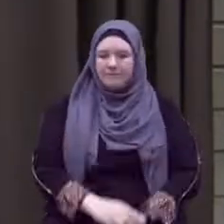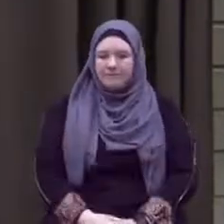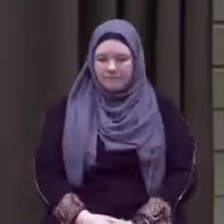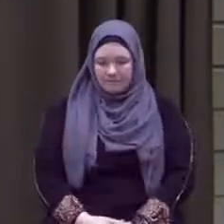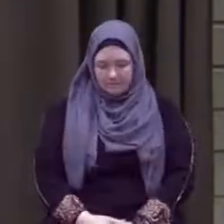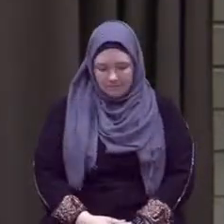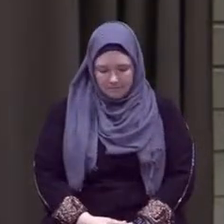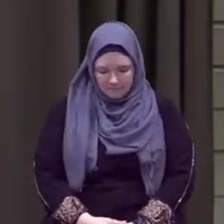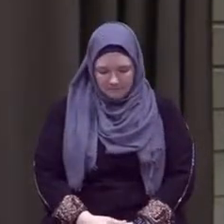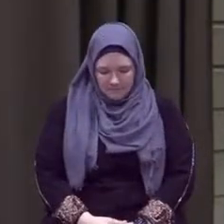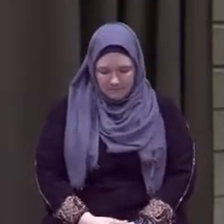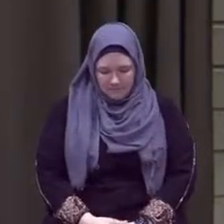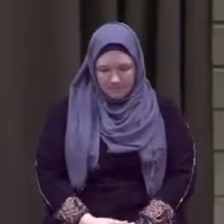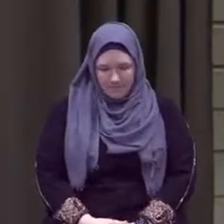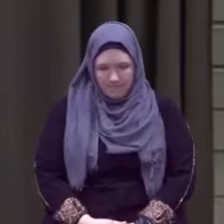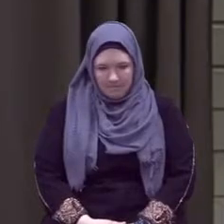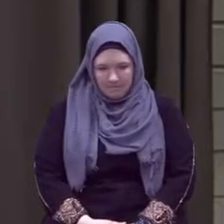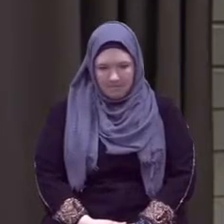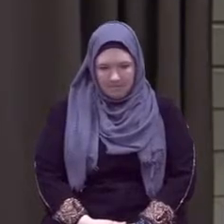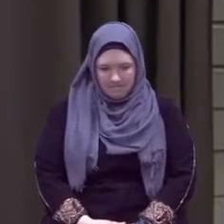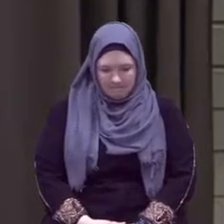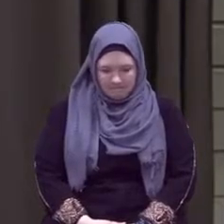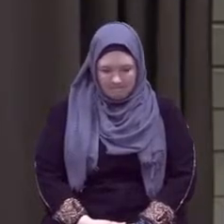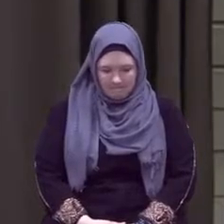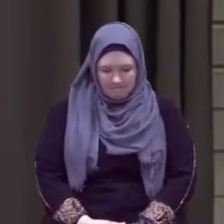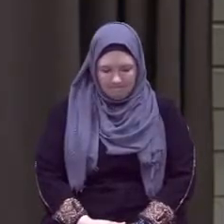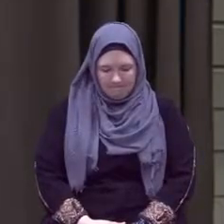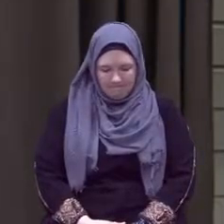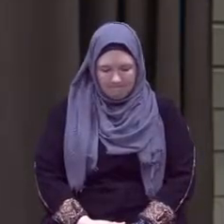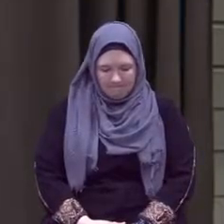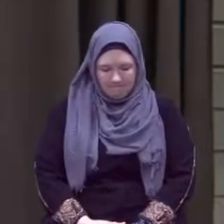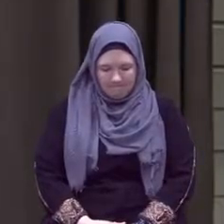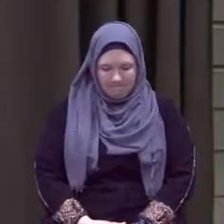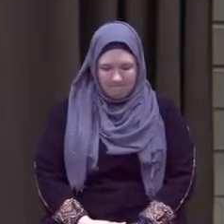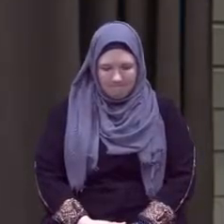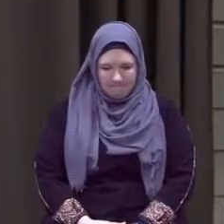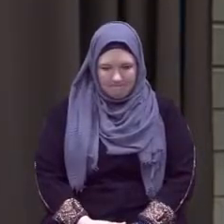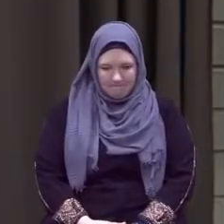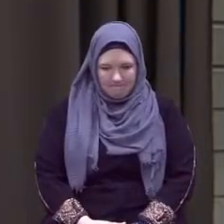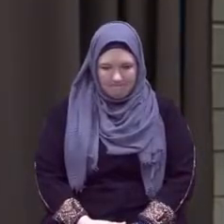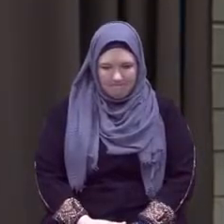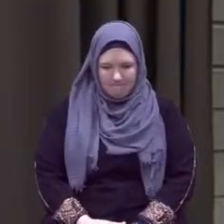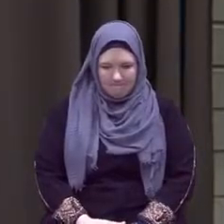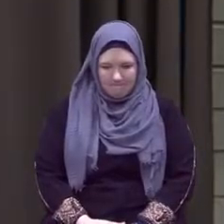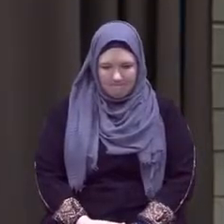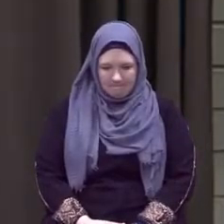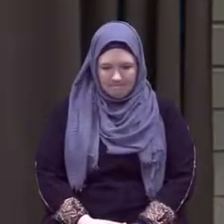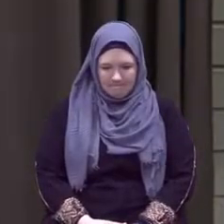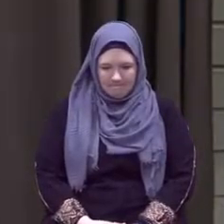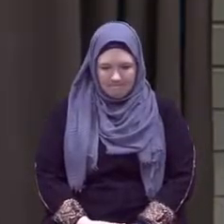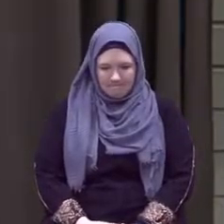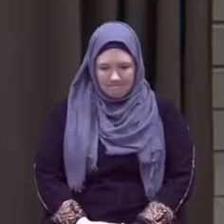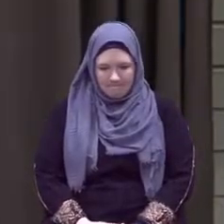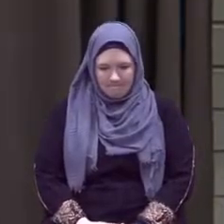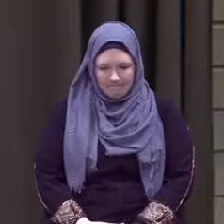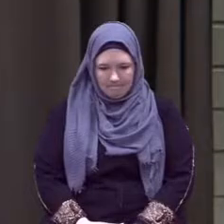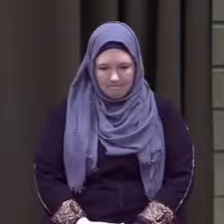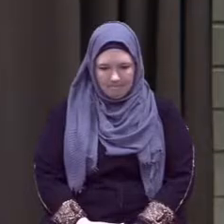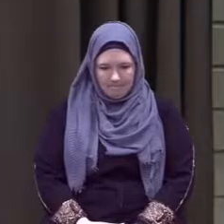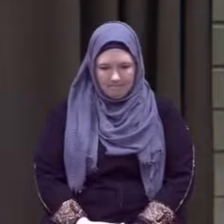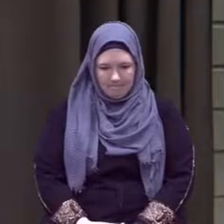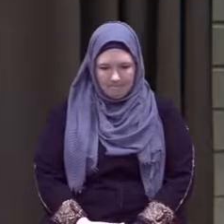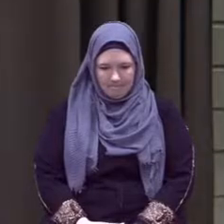وَإِنَّ هَذِهِ أُمَّتُكُمْ أُمَّةً وَاحِدَةً وَأَنَا رَبُّكُمْ فَاعْبُدُونَ وَأَنَا رَبُّكُمْ فَاتَّقُونَ